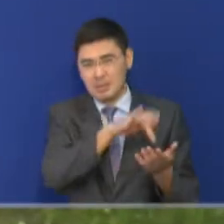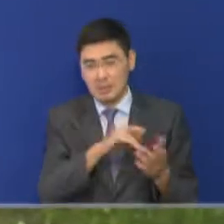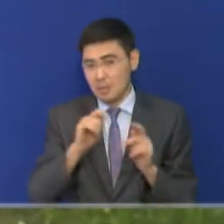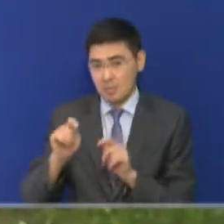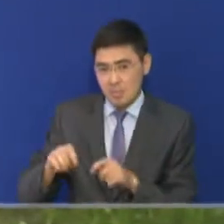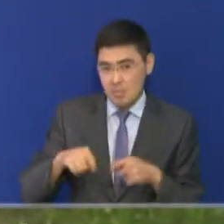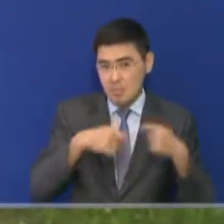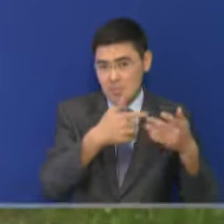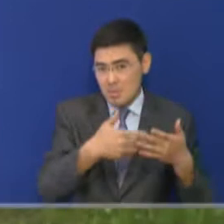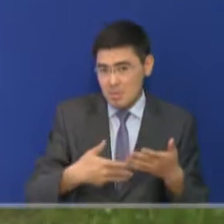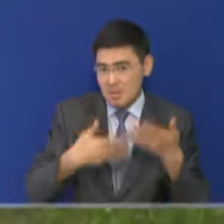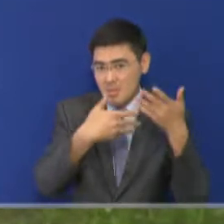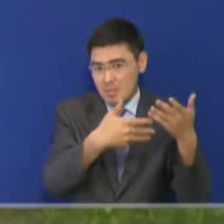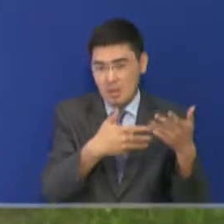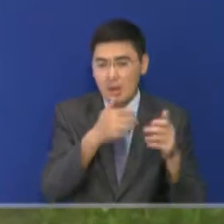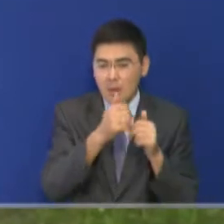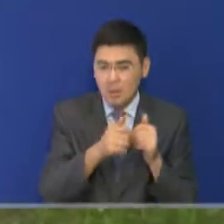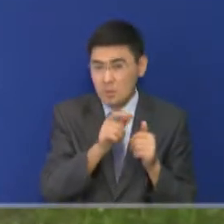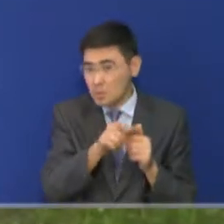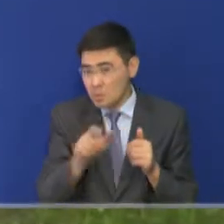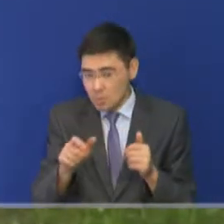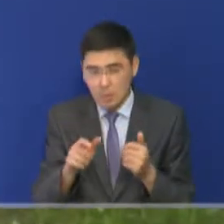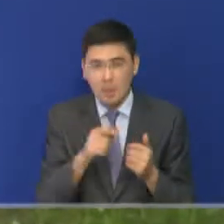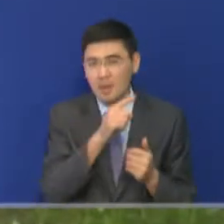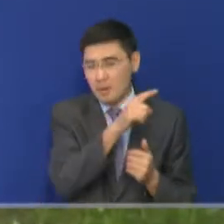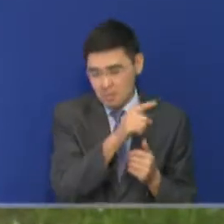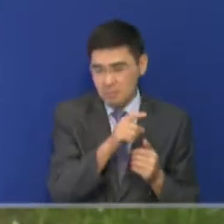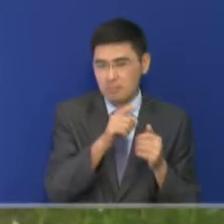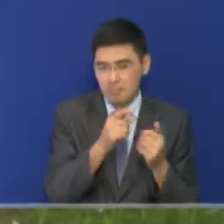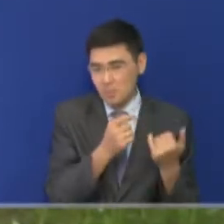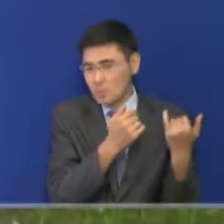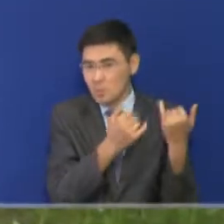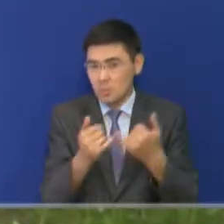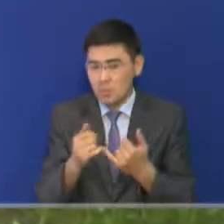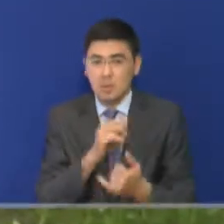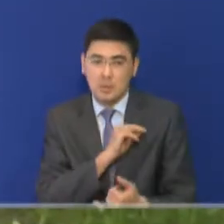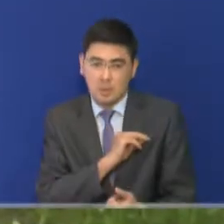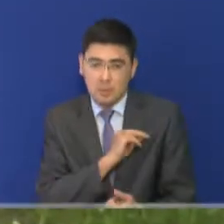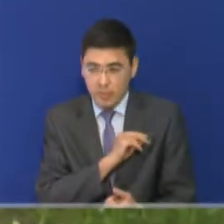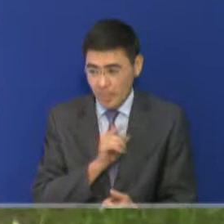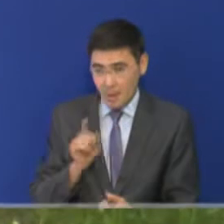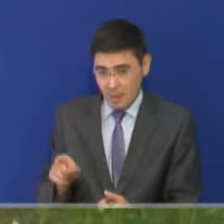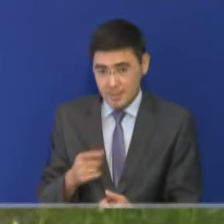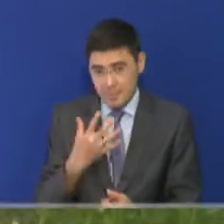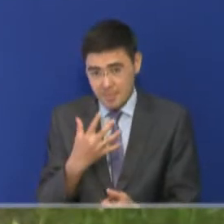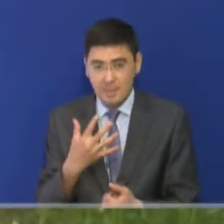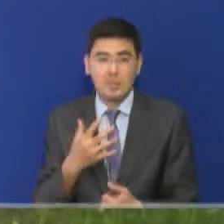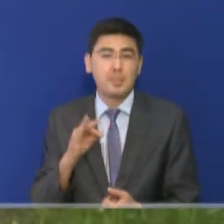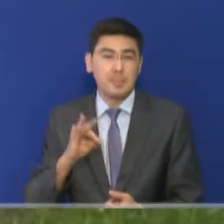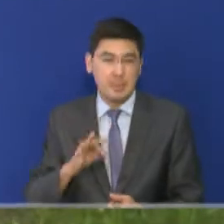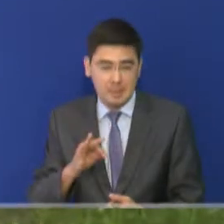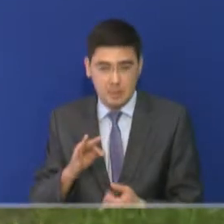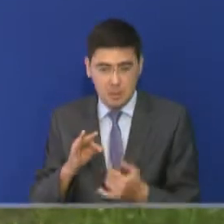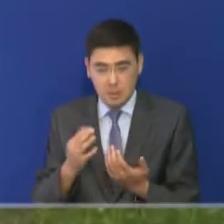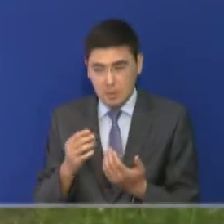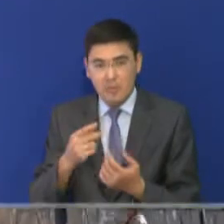әр тұрғынмен жекелей жұмыс жасайтын болады. Бұл бағдарлама ипотеканы 20 жылға төмен мөлшерлемемен ала алатын бюджеттік сала қызметкерлеріне